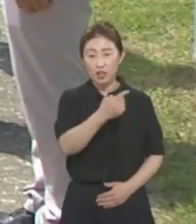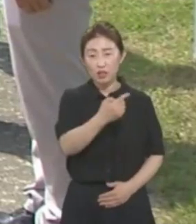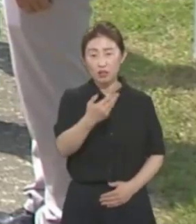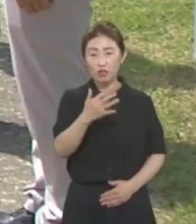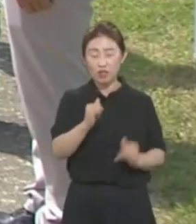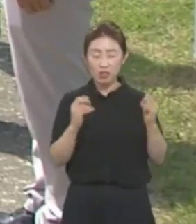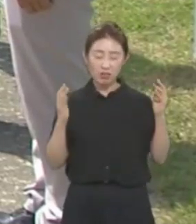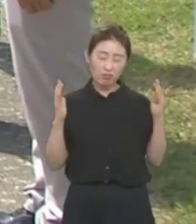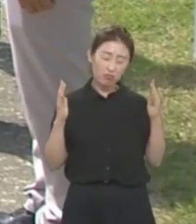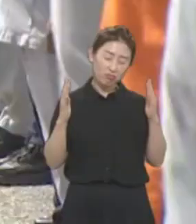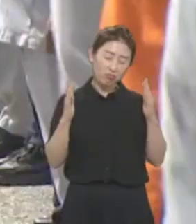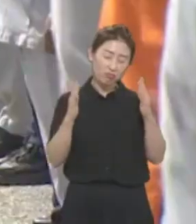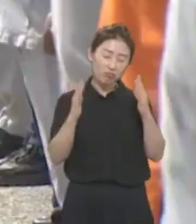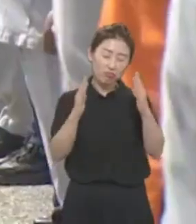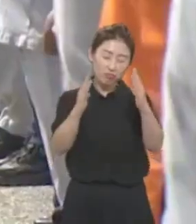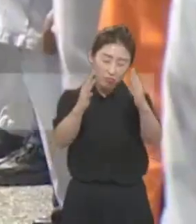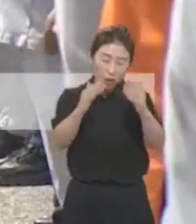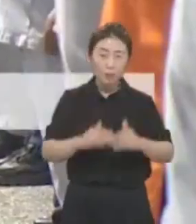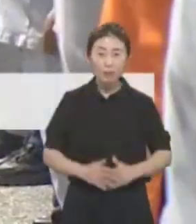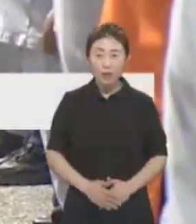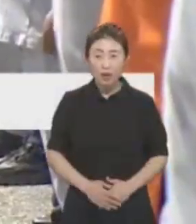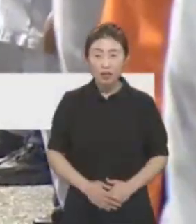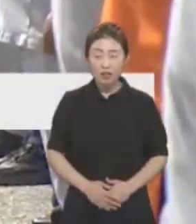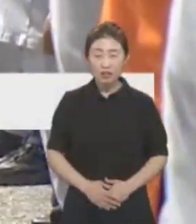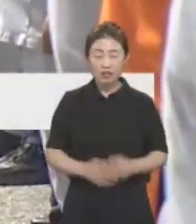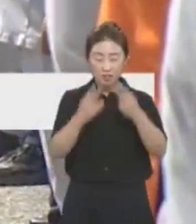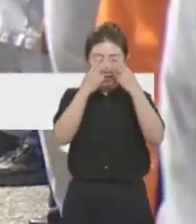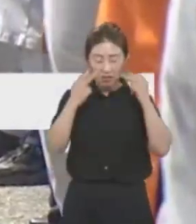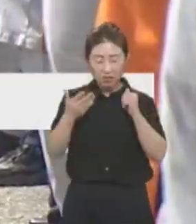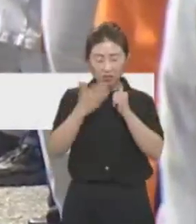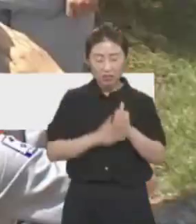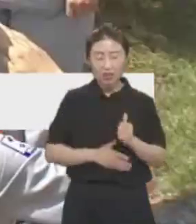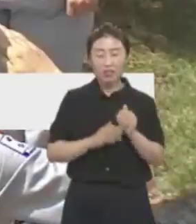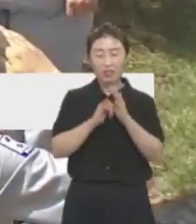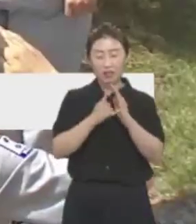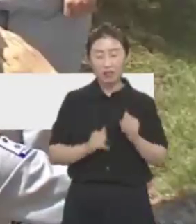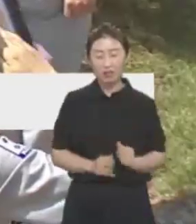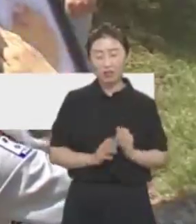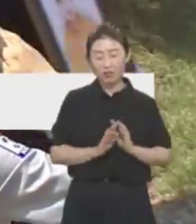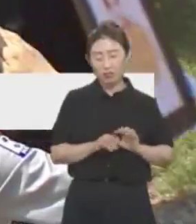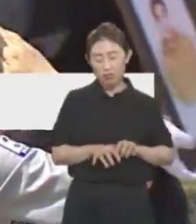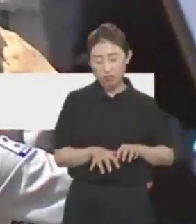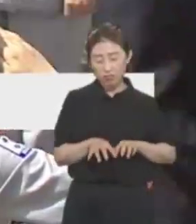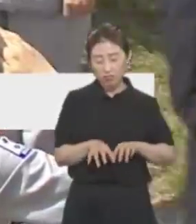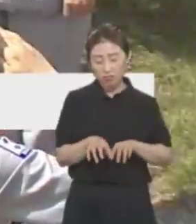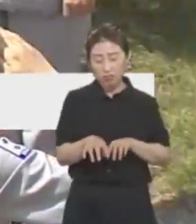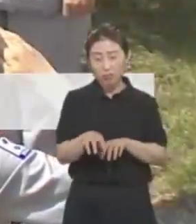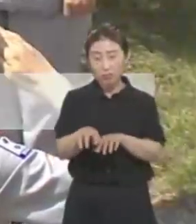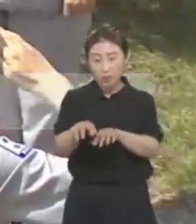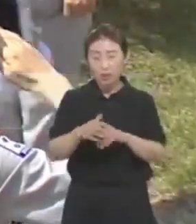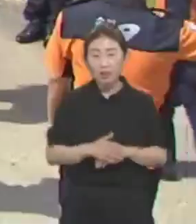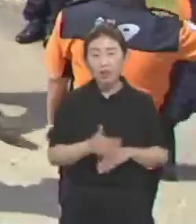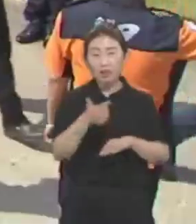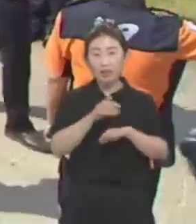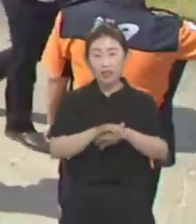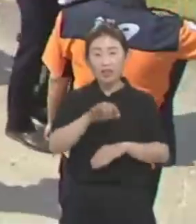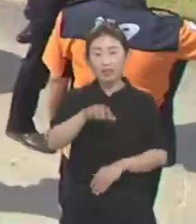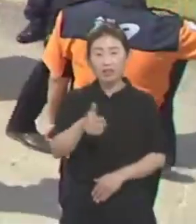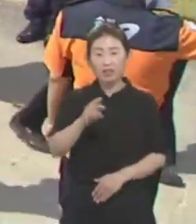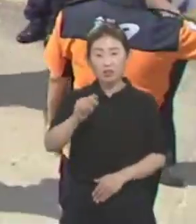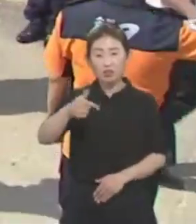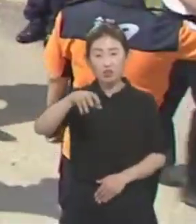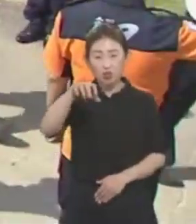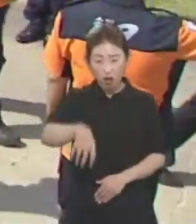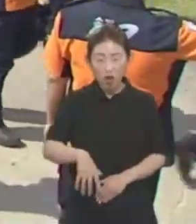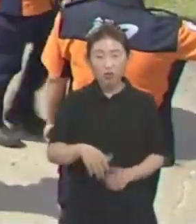소방관들이 양쪽으로 늘어서 도열하고 영정사진을 든 유가족들이 묘역을 향해 걷습니다. 국립대전현충원에서 열린